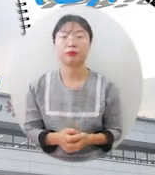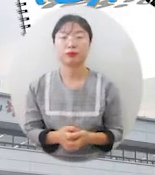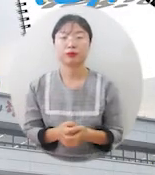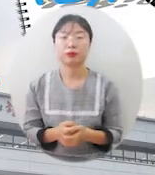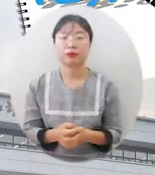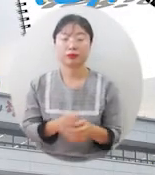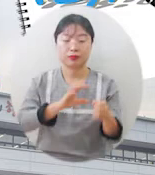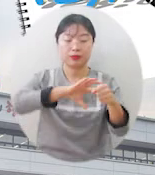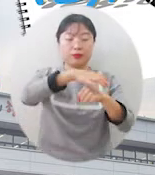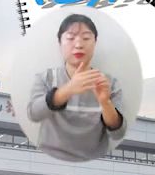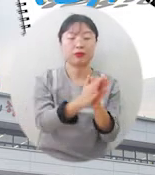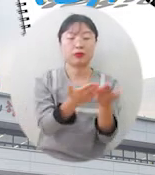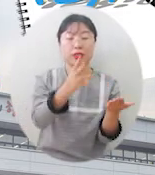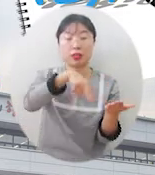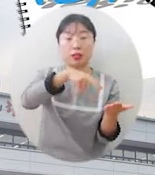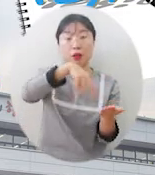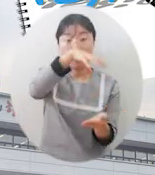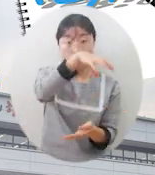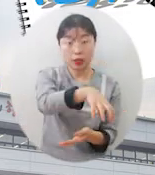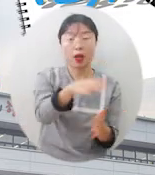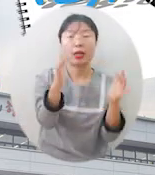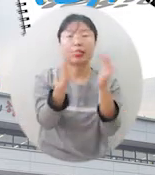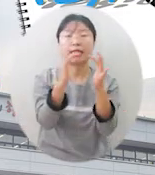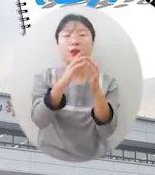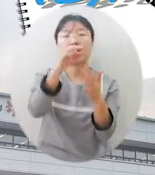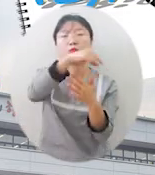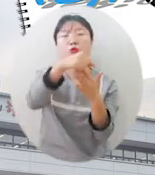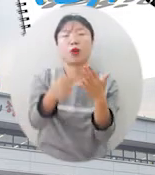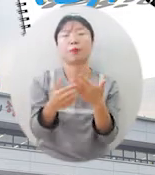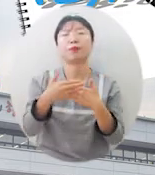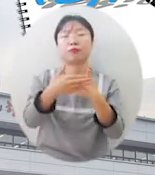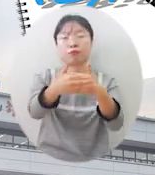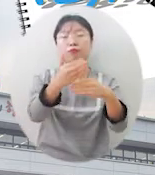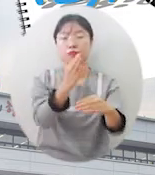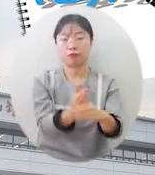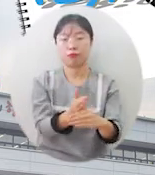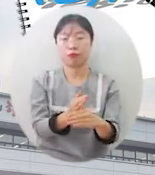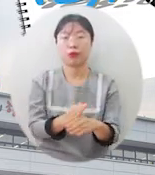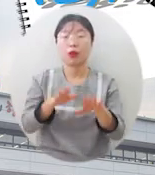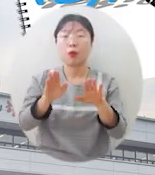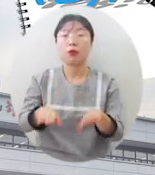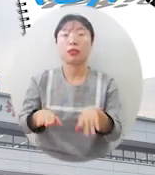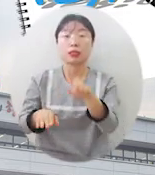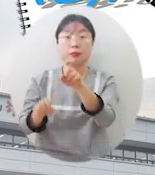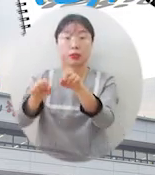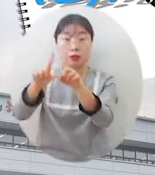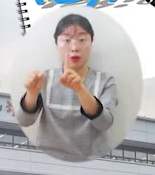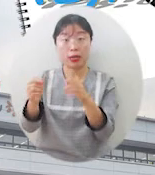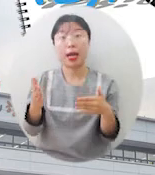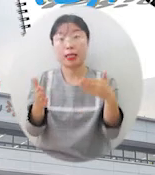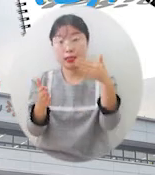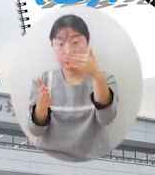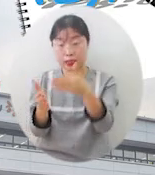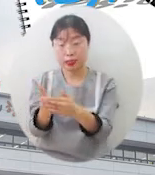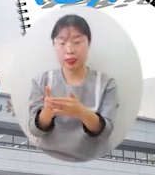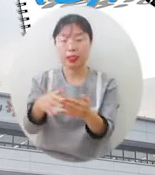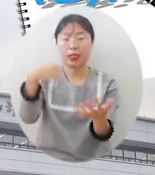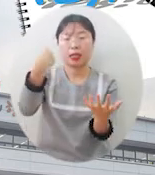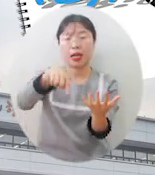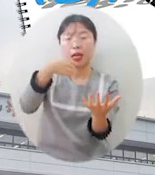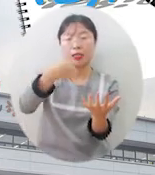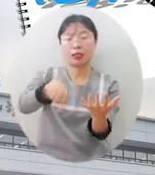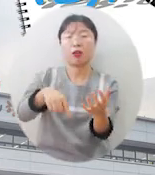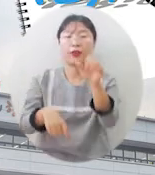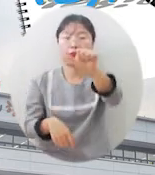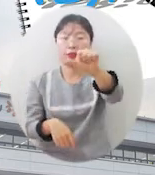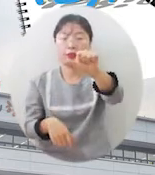글로벌 도서관에서 하반기 온라인 프로그램을 진행하고 있습니다. 오는 11월까지 이용할 수 있는 5개 강좌가 준비되어